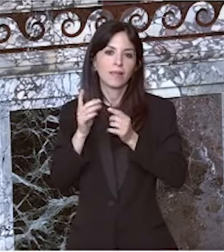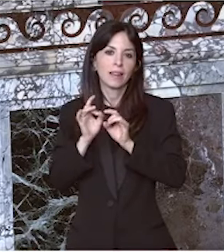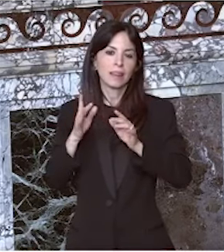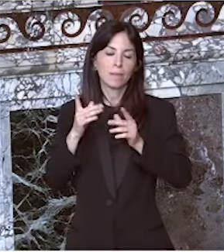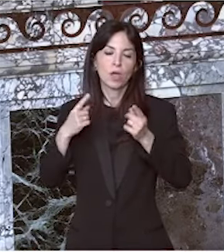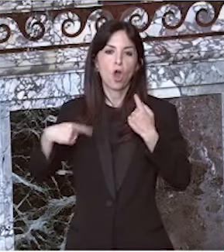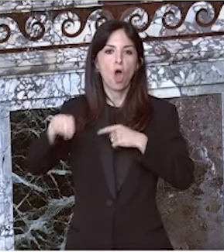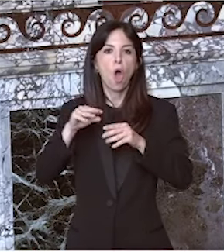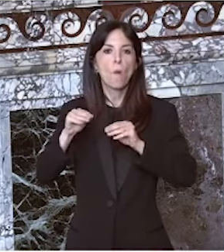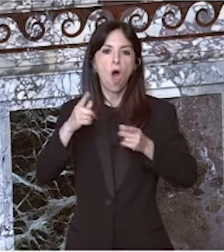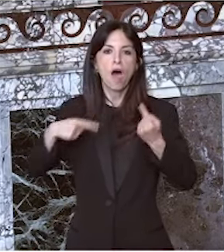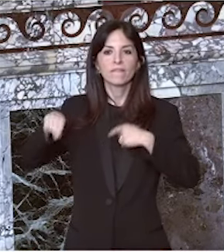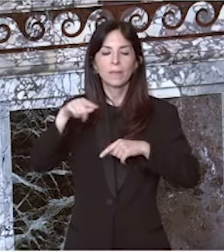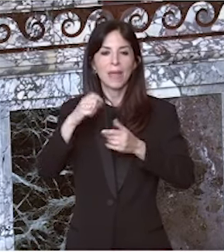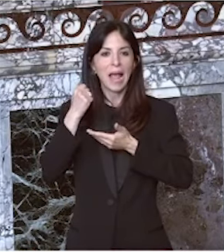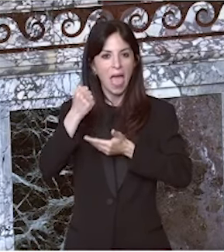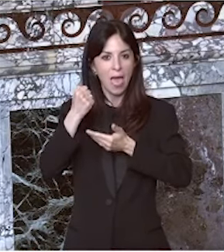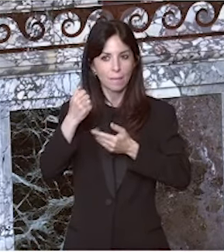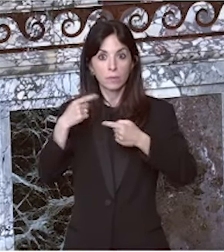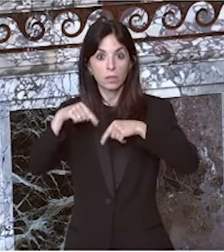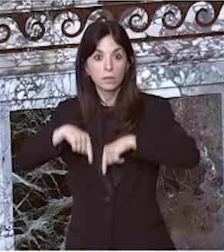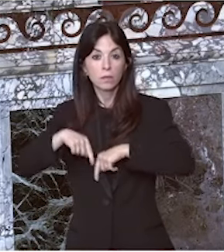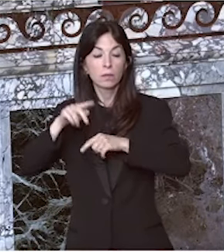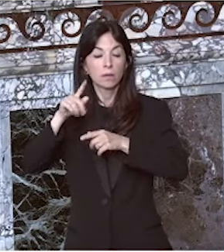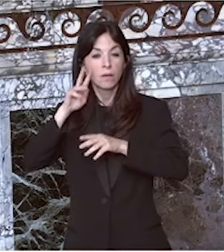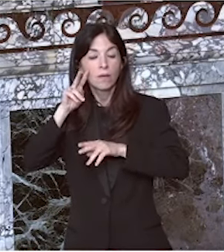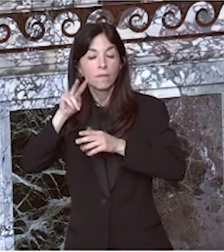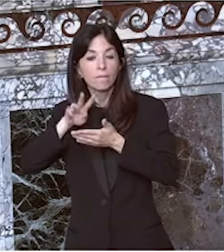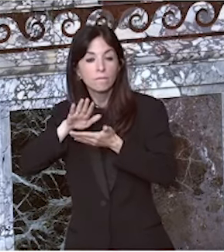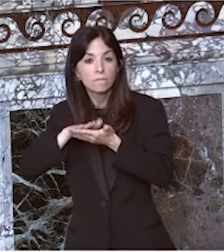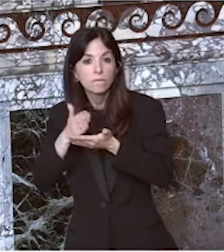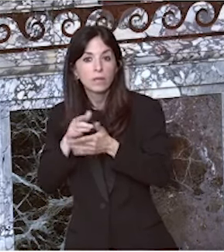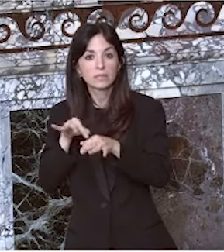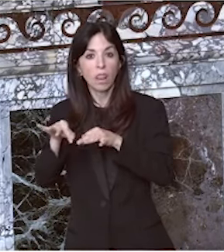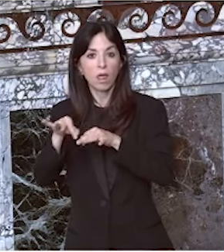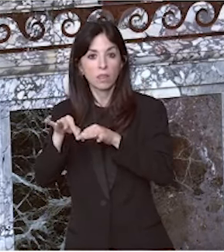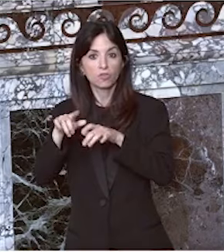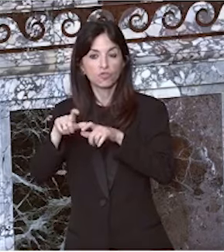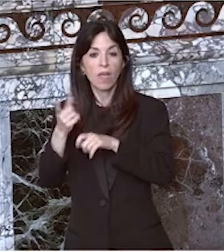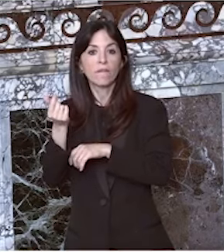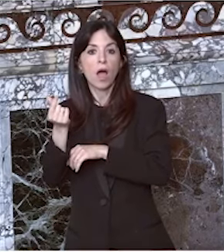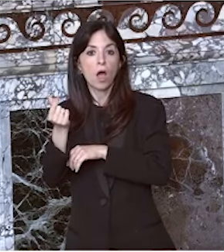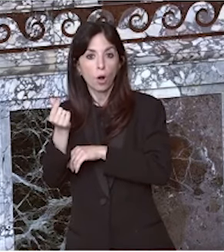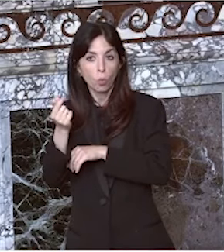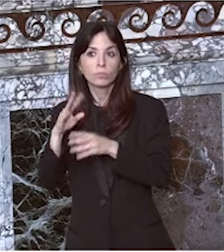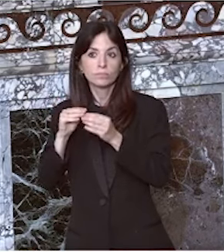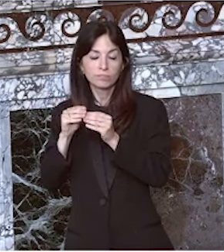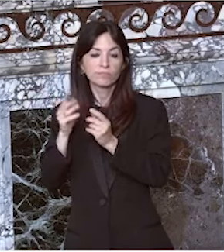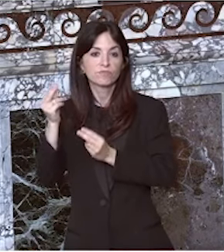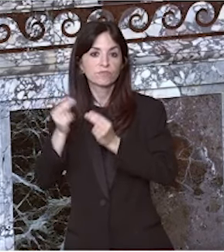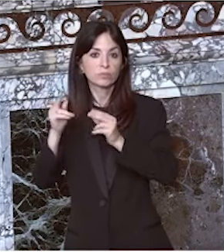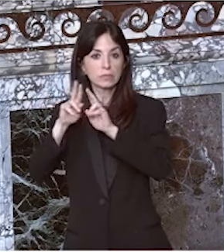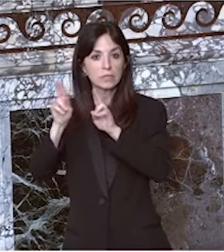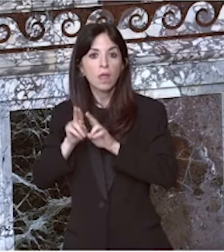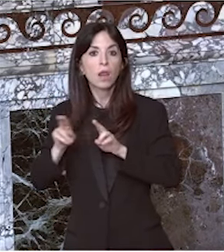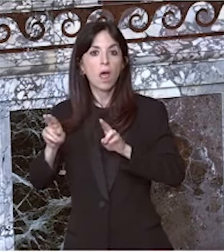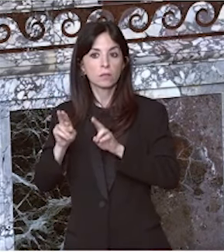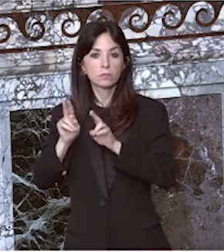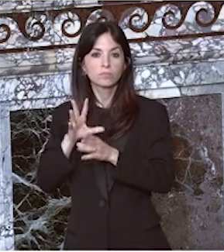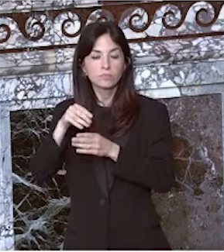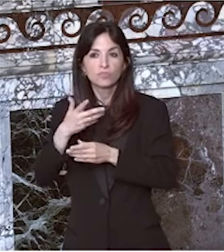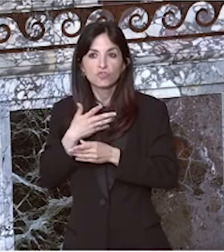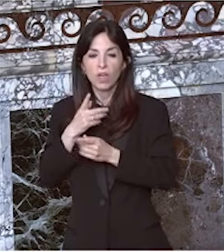capitali. Oggi sulla valenza strategica delle valute in un sistema finanziario internazionale divenuto parte delle